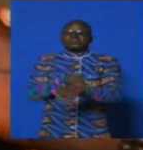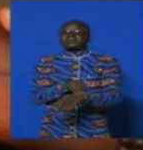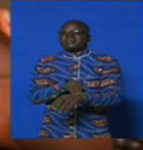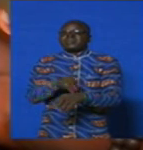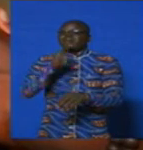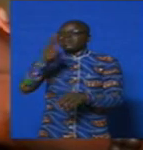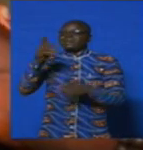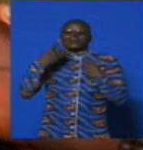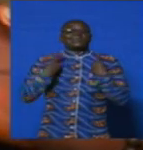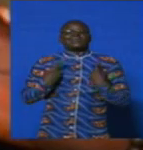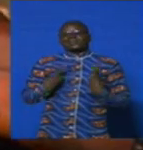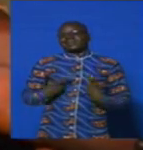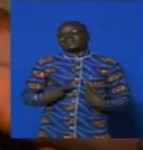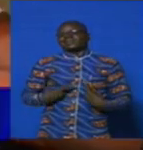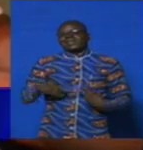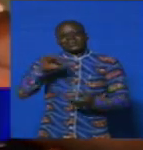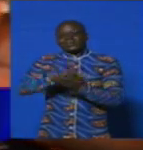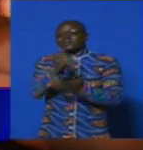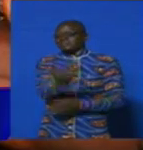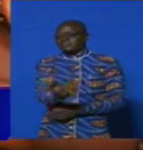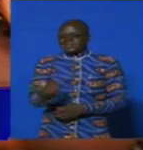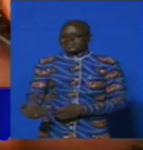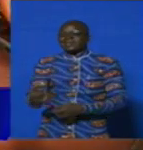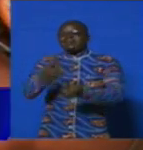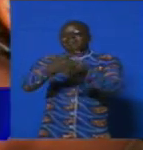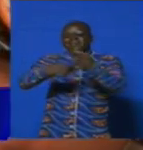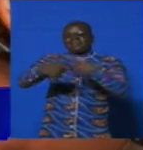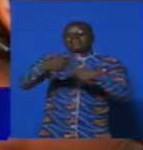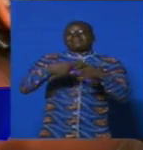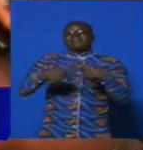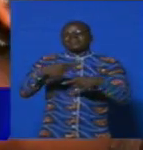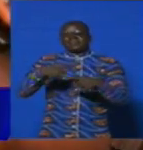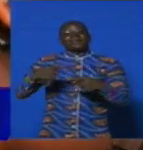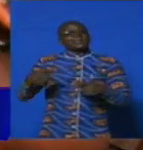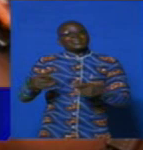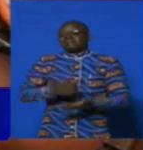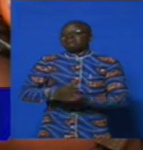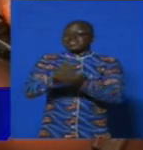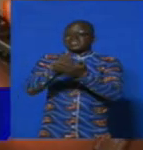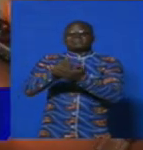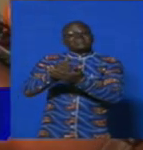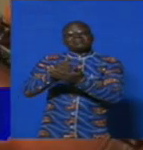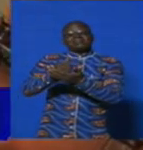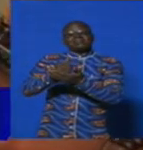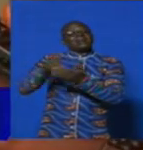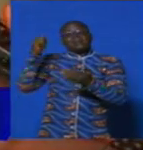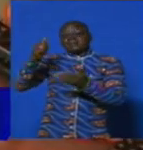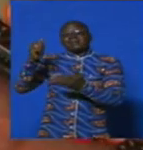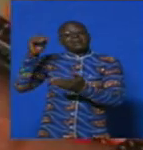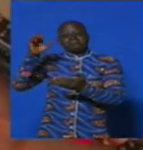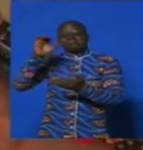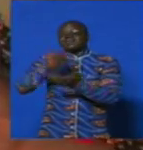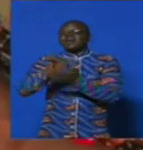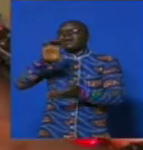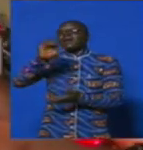soulagement. Ces équipements et ce matériel viennent soulager un peu les gaps que nous avions